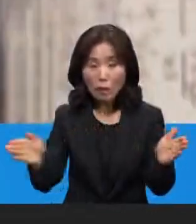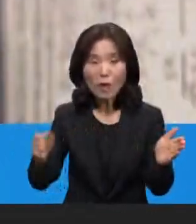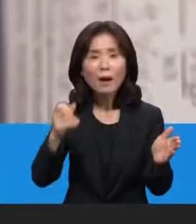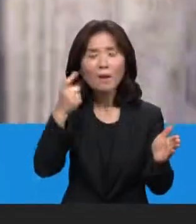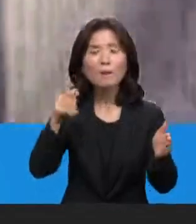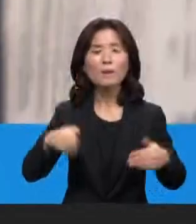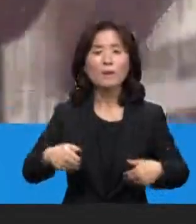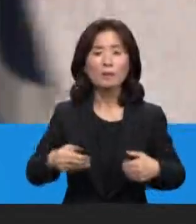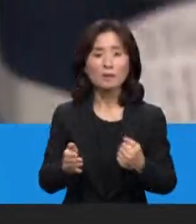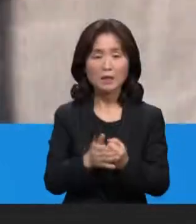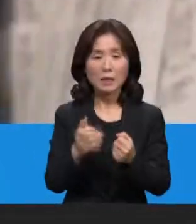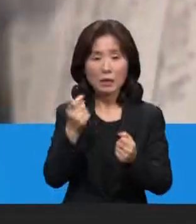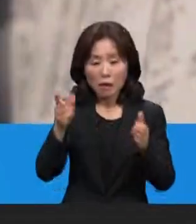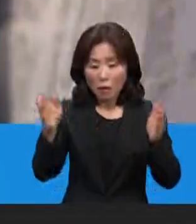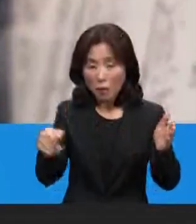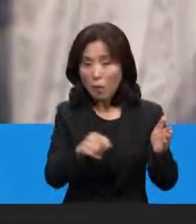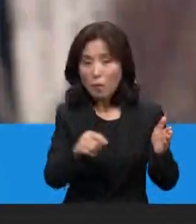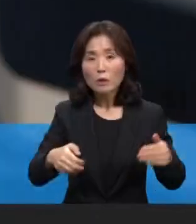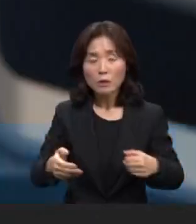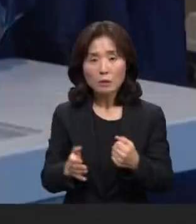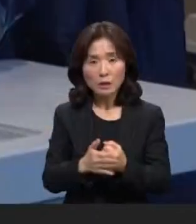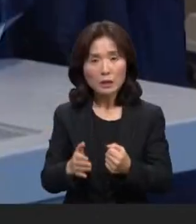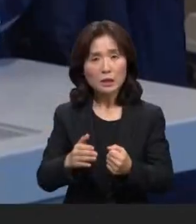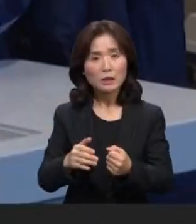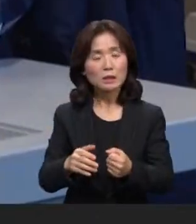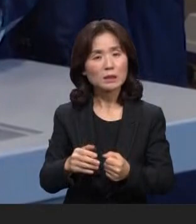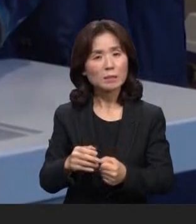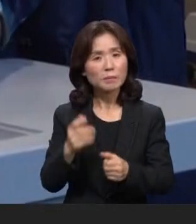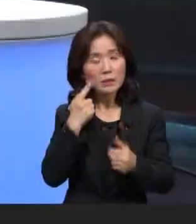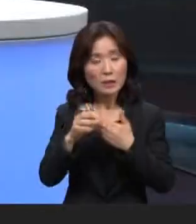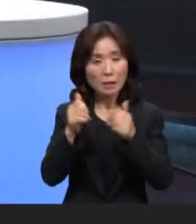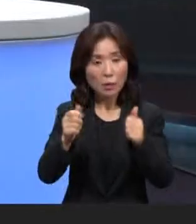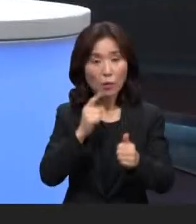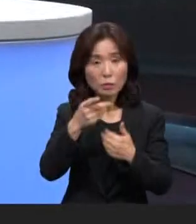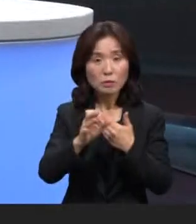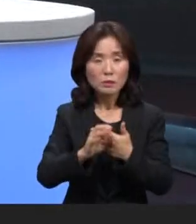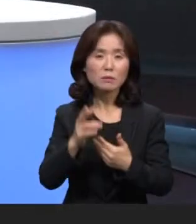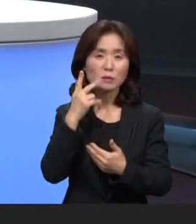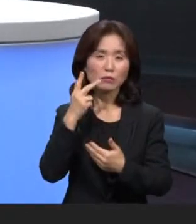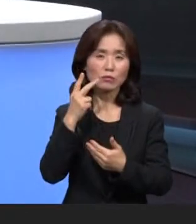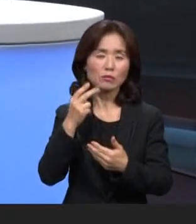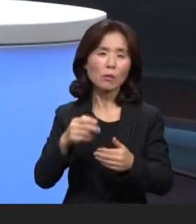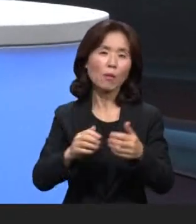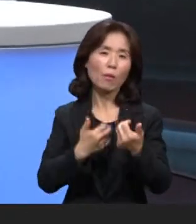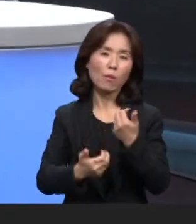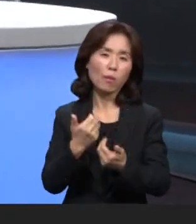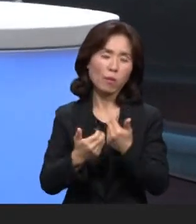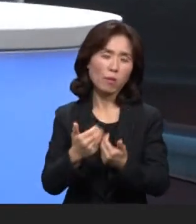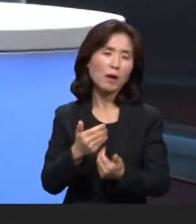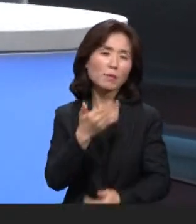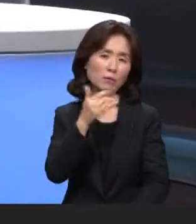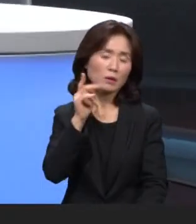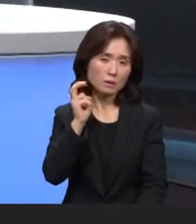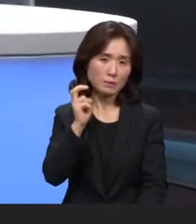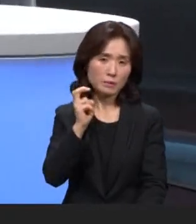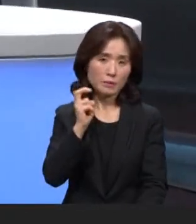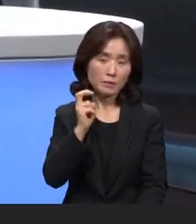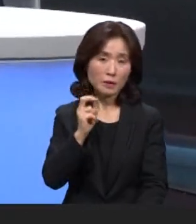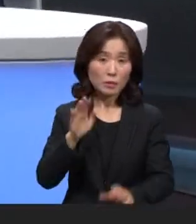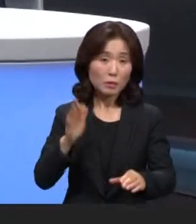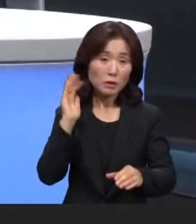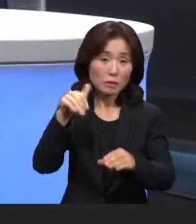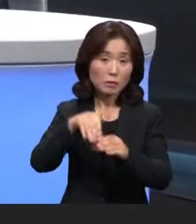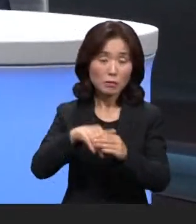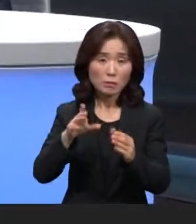기간만큼 미국 사회가 갈등과 혼란에 빠질 수 있다는 겁니다. 네. 뭐 이번 대선에서 유독 양진영의 그 갈등